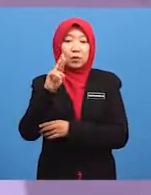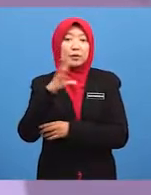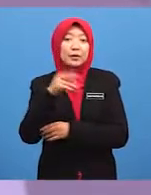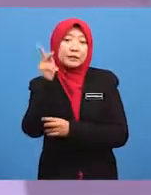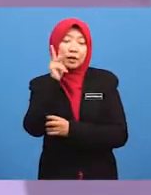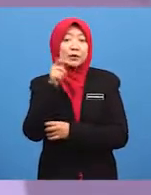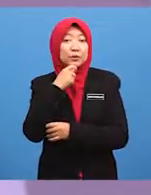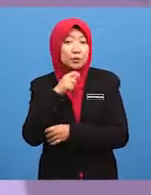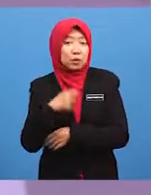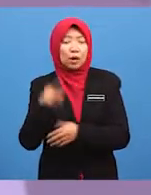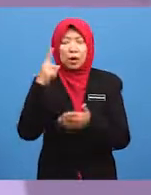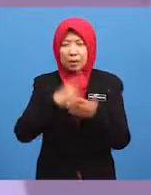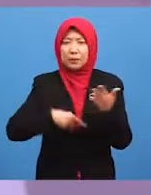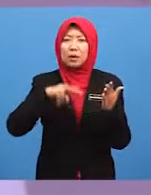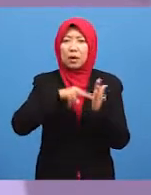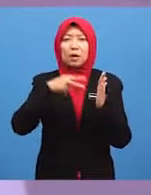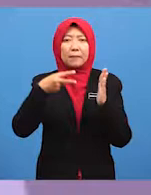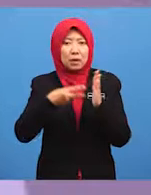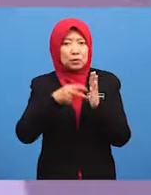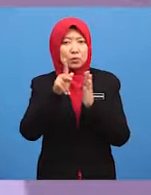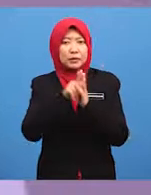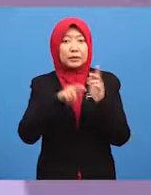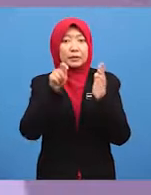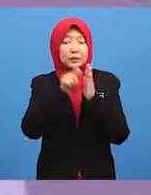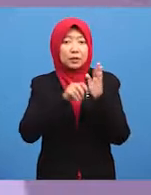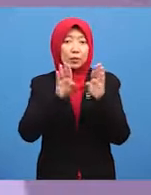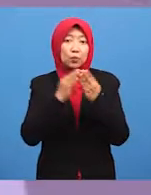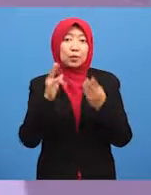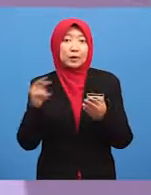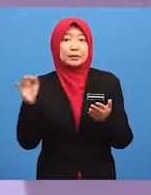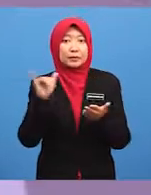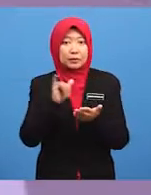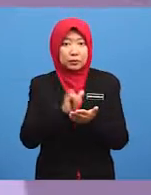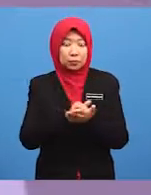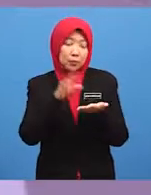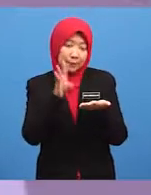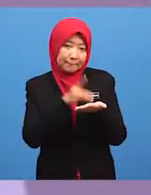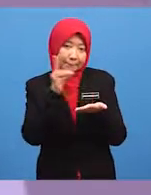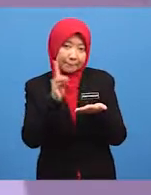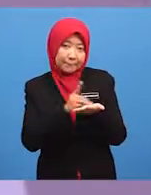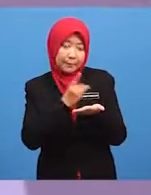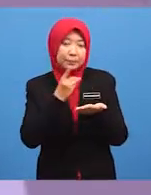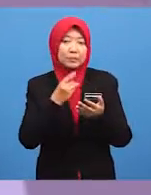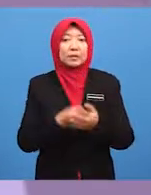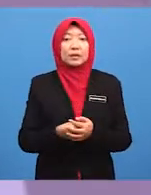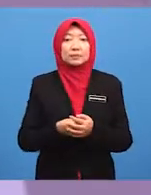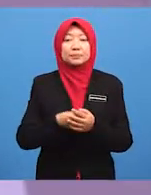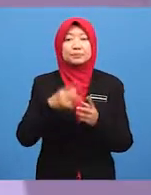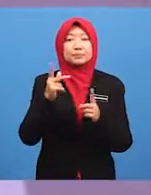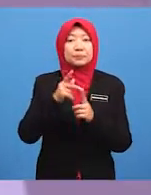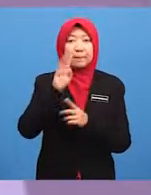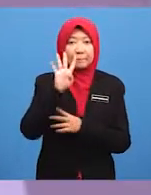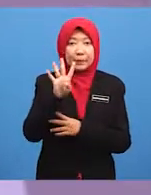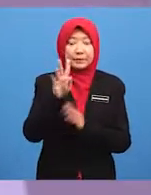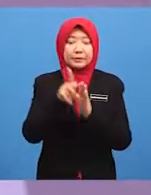Tua. Apakah maksud sifat keterbukaan, murid-murid? Menurut Kamus Dewan edisi keempat,